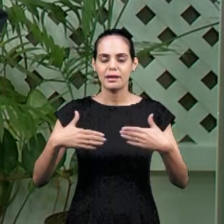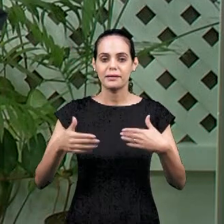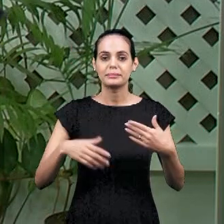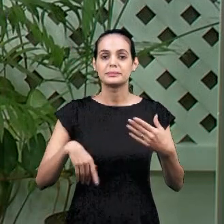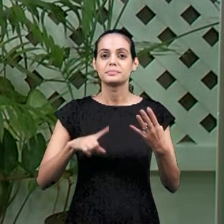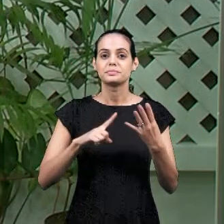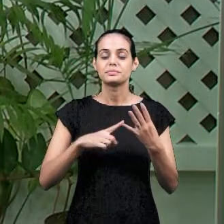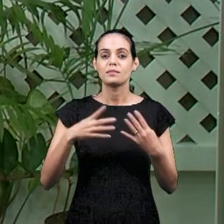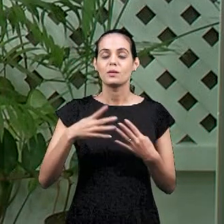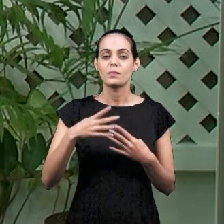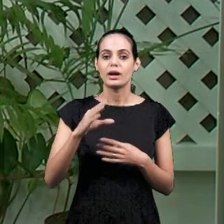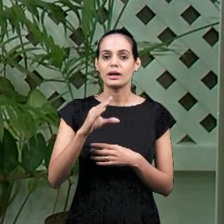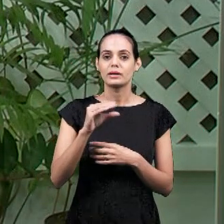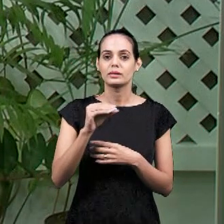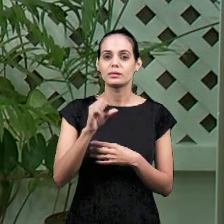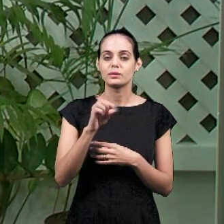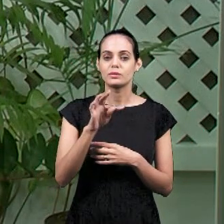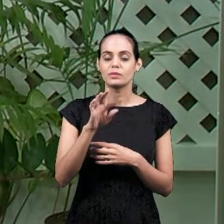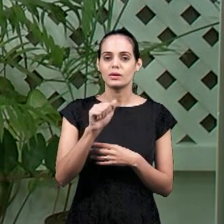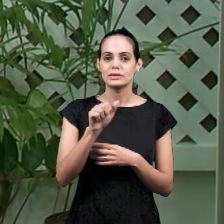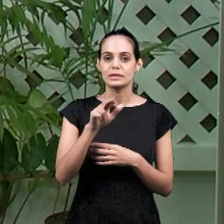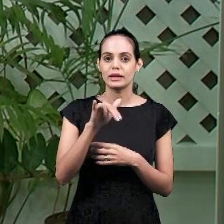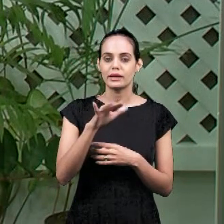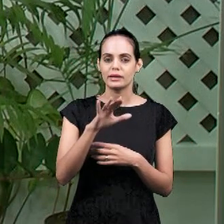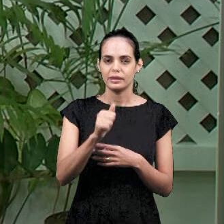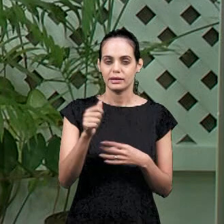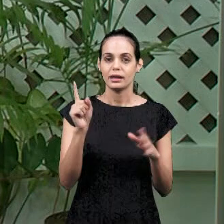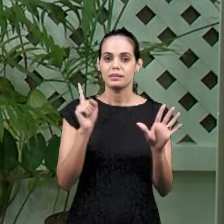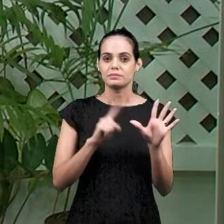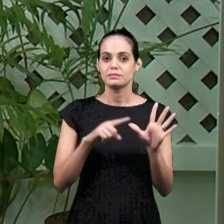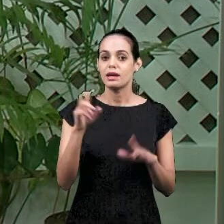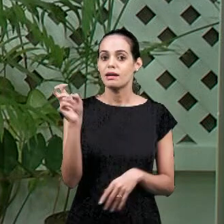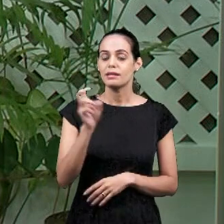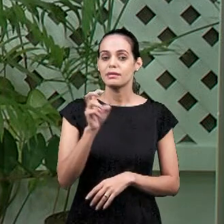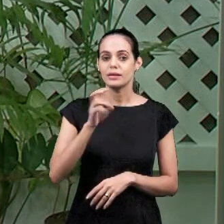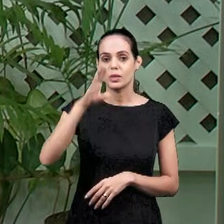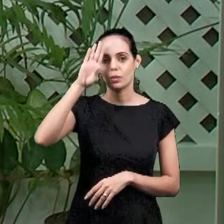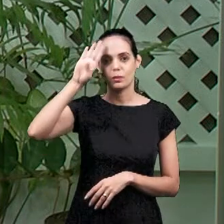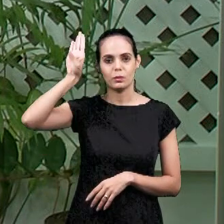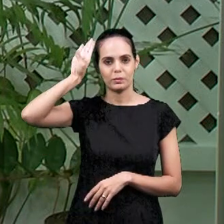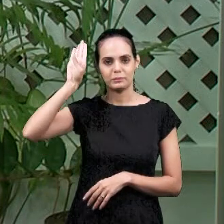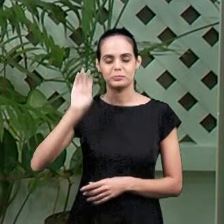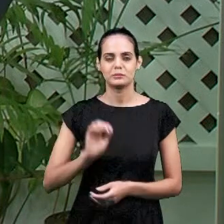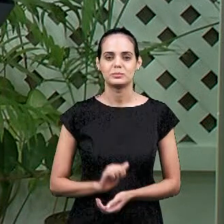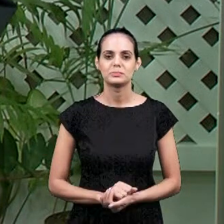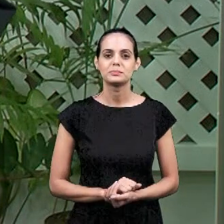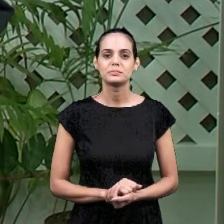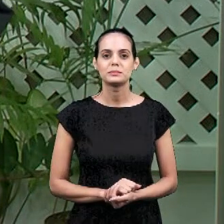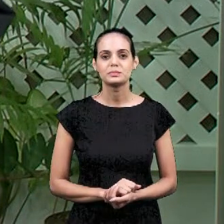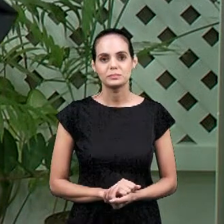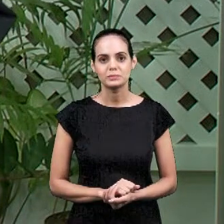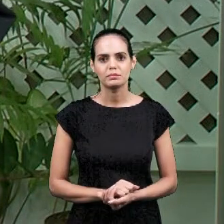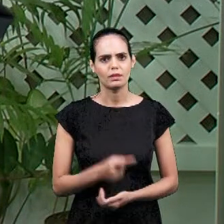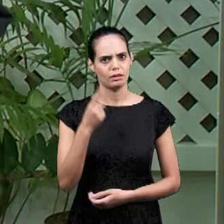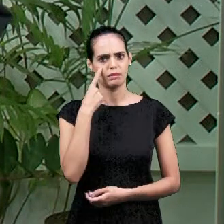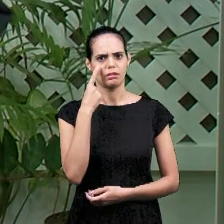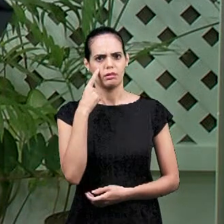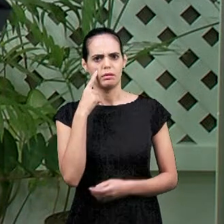troisième, Panama, quatrième, Costa Rica, cinquième, Cuba. Voyez